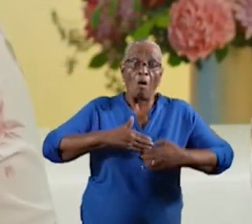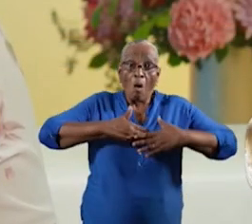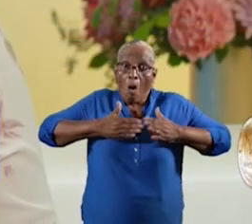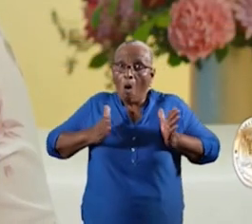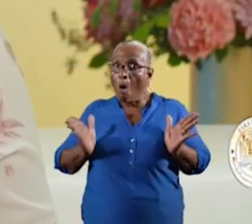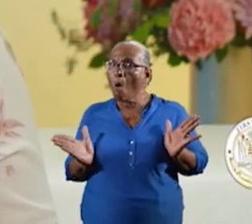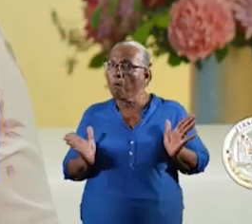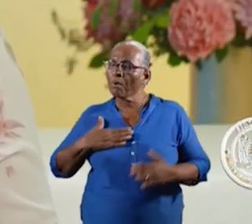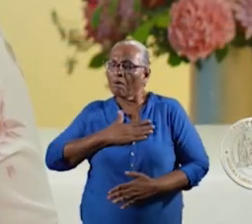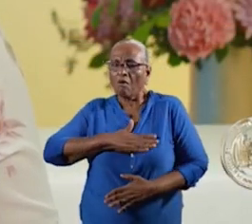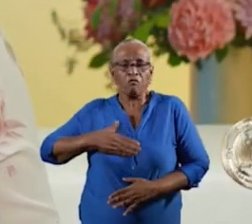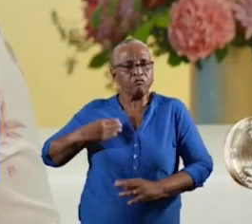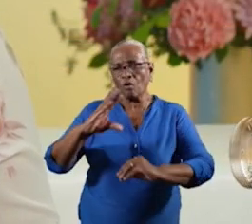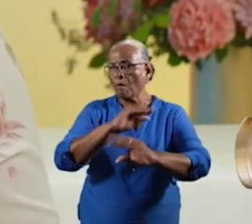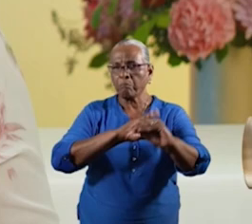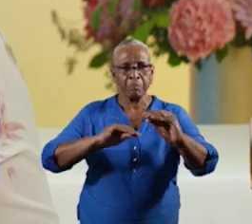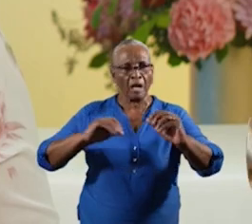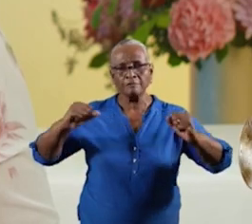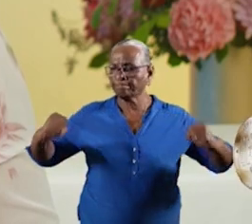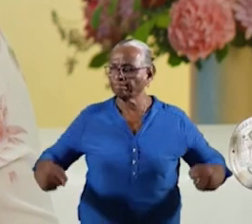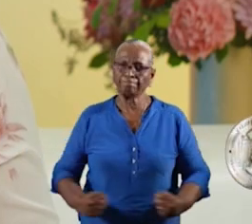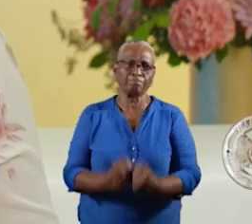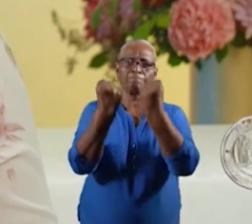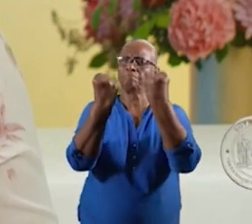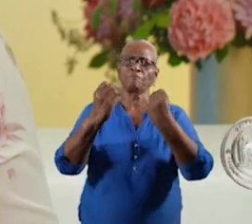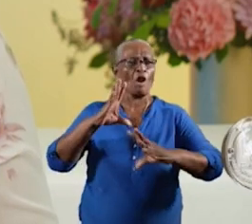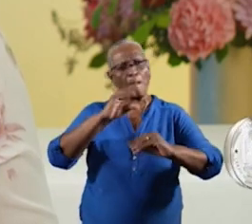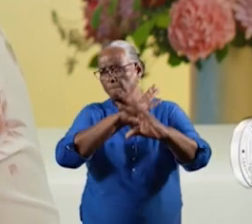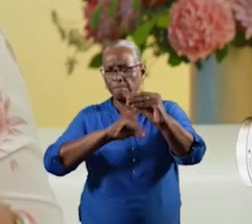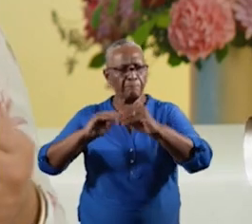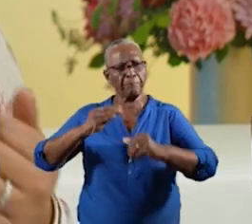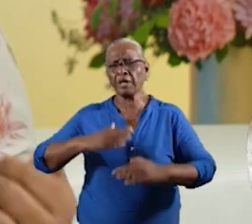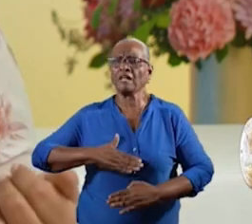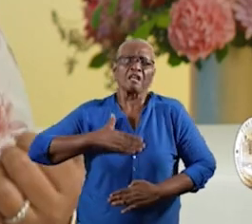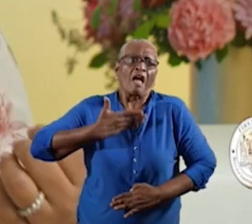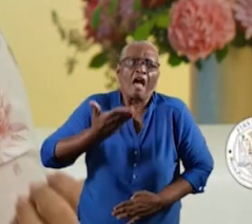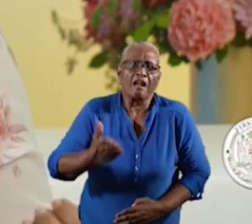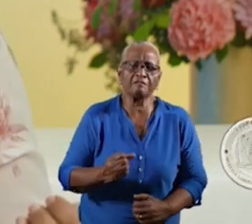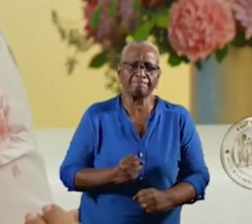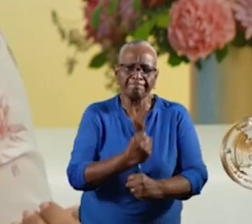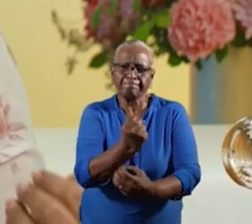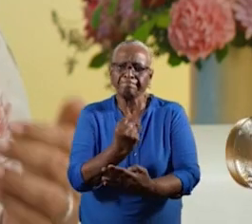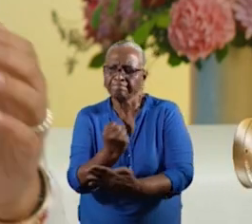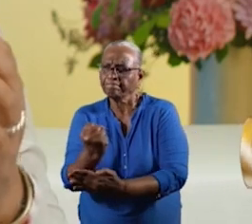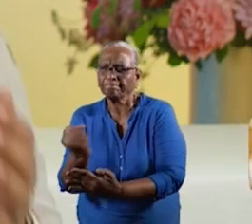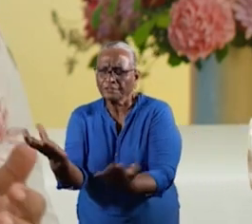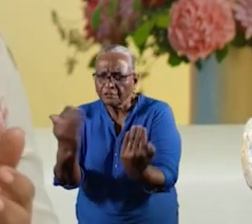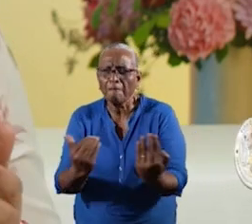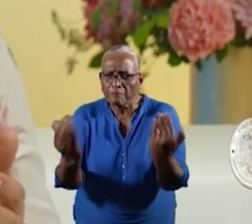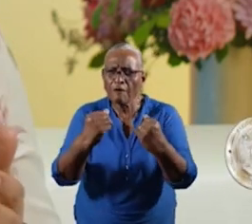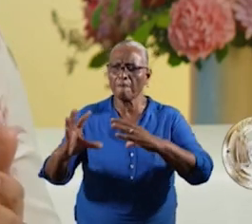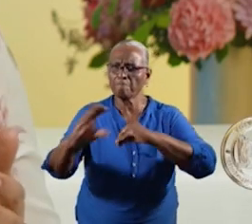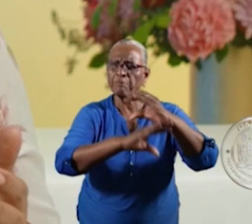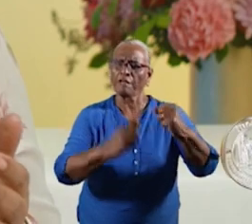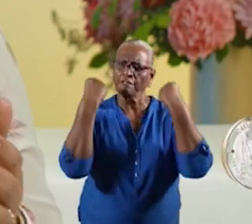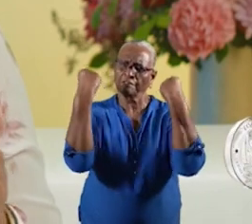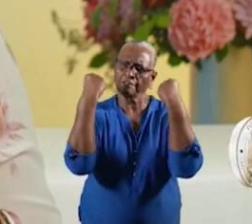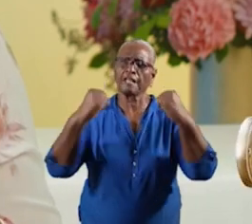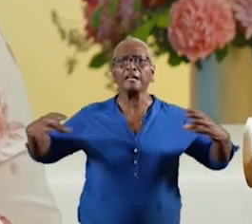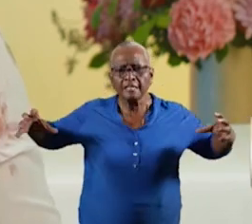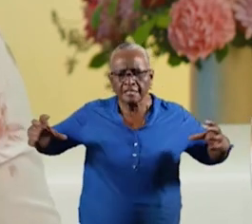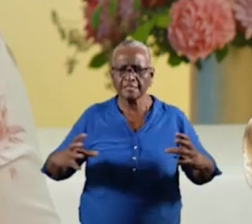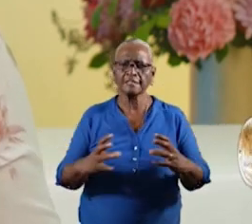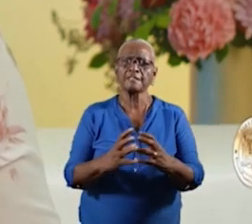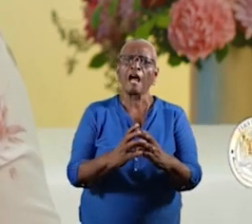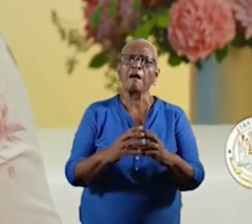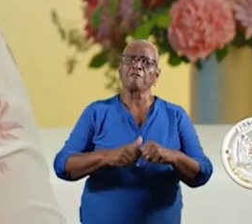door open te zijn over onze gevoelens en uitdagingen, moedigen we elkaar aan hetzelfde te doen en